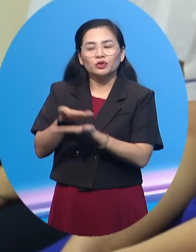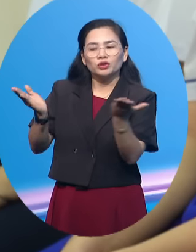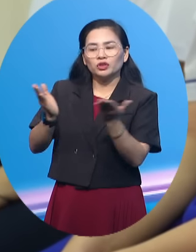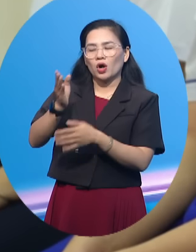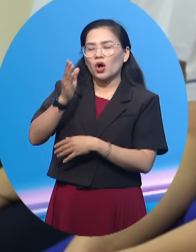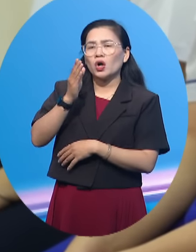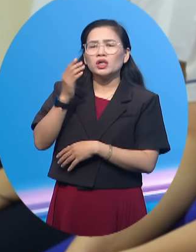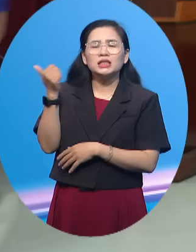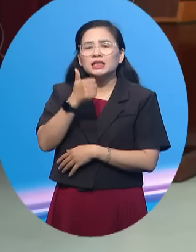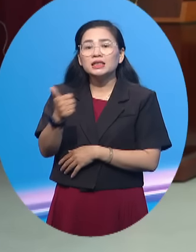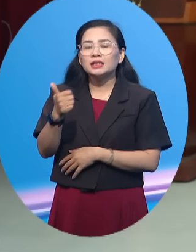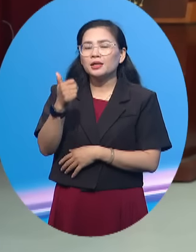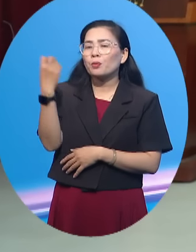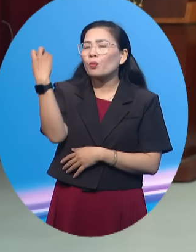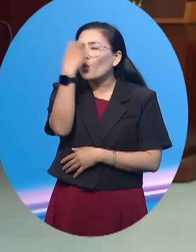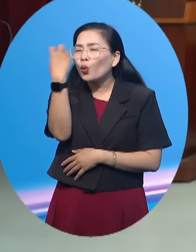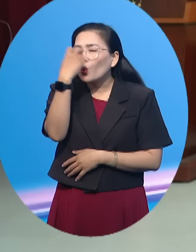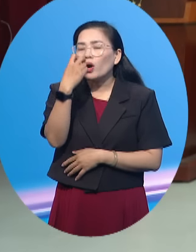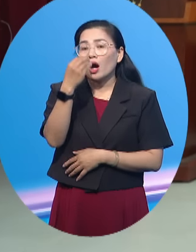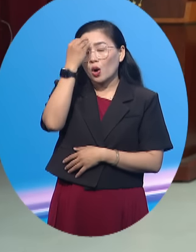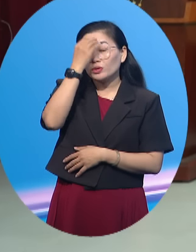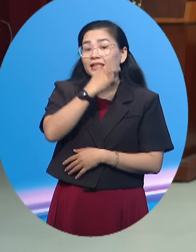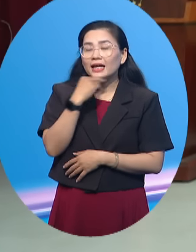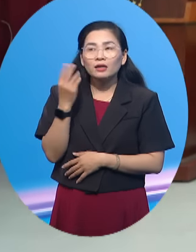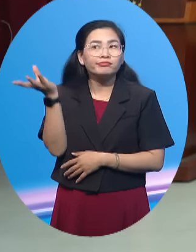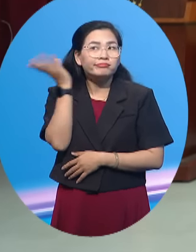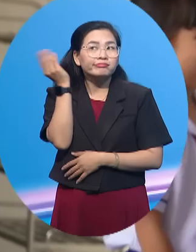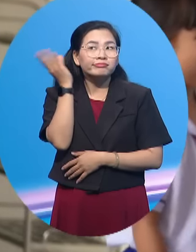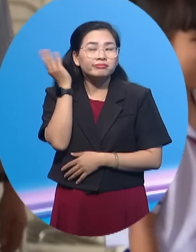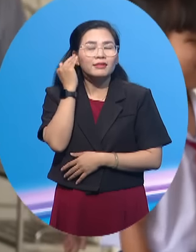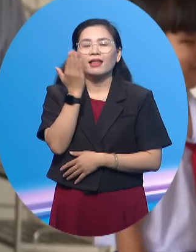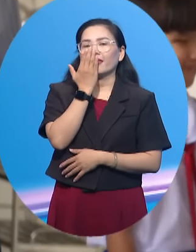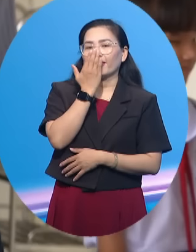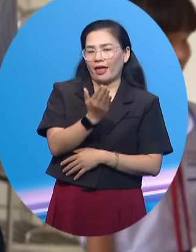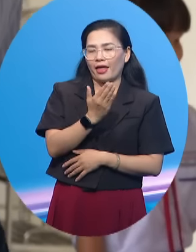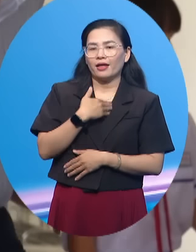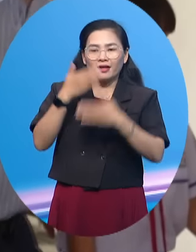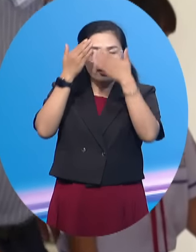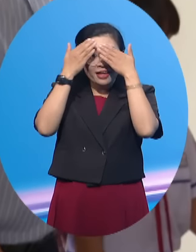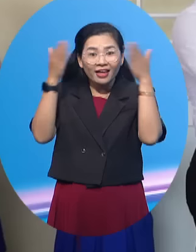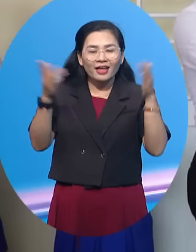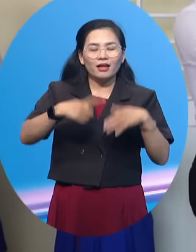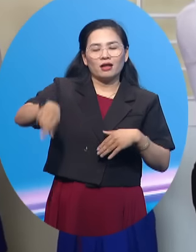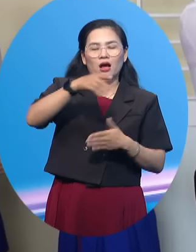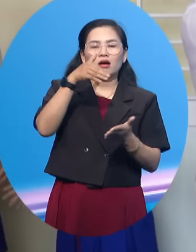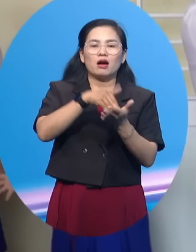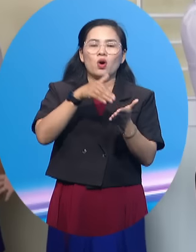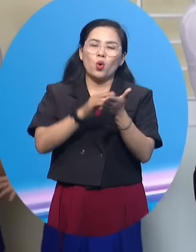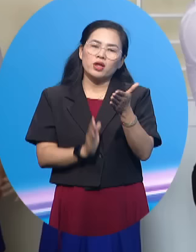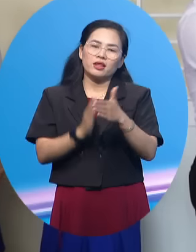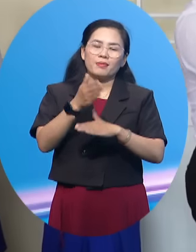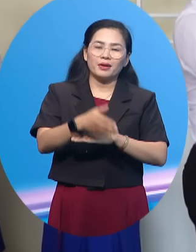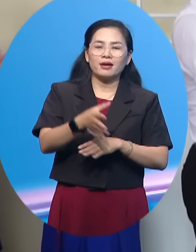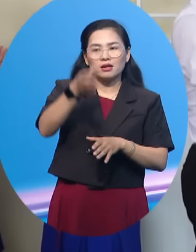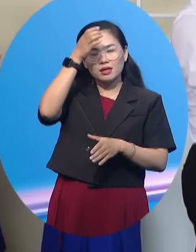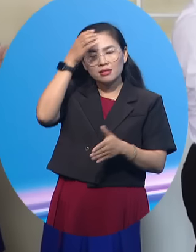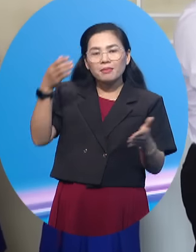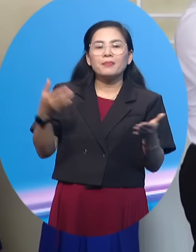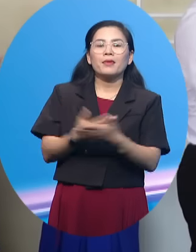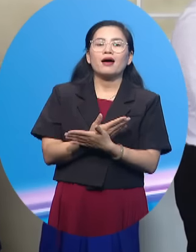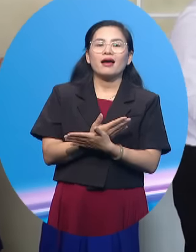sinh khiếm thị, giúp các em học tiếng Anh thông qua âm thanh một cách dễ dàng, mở ra cho các em cơ hội tiếp cận nhiều nguồn kiến thức